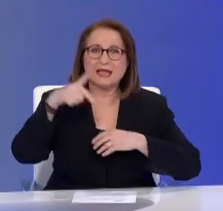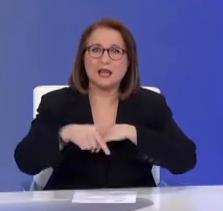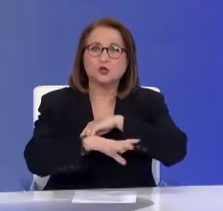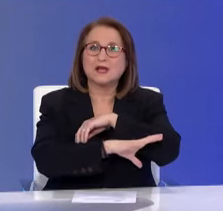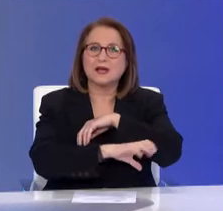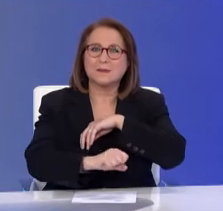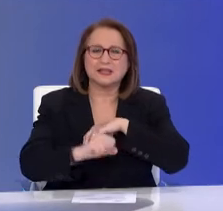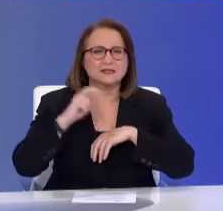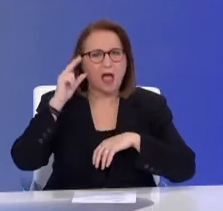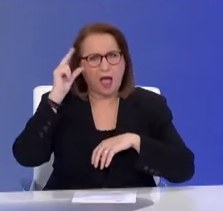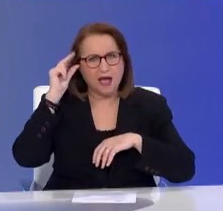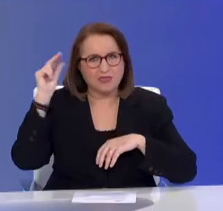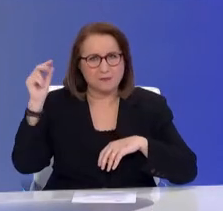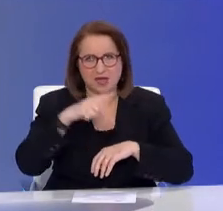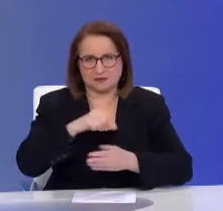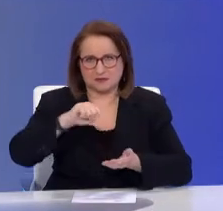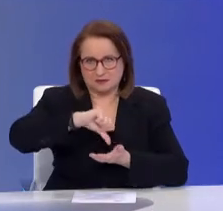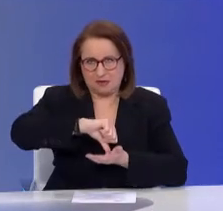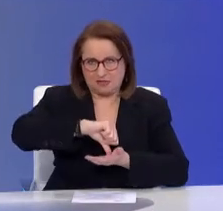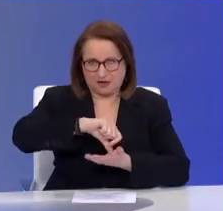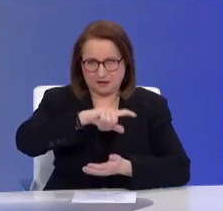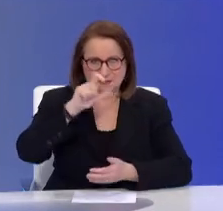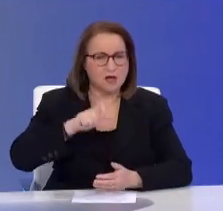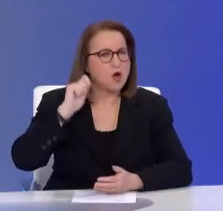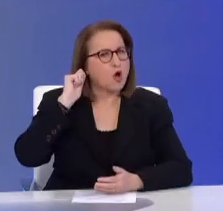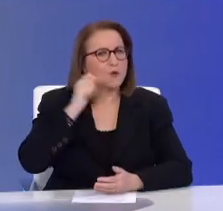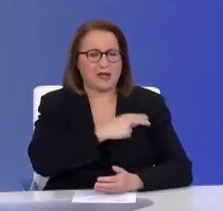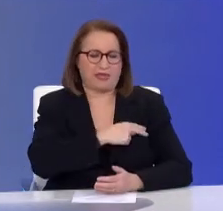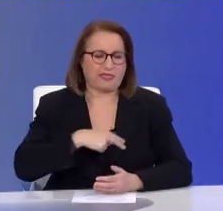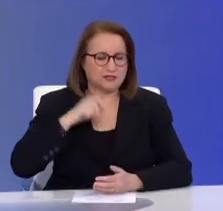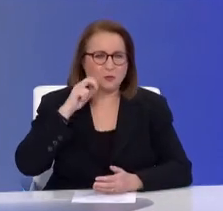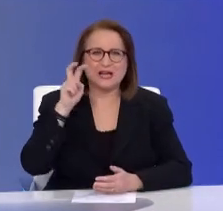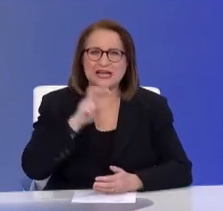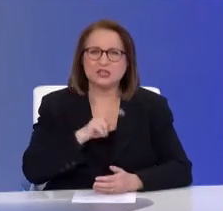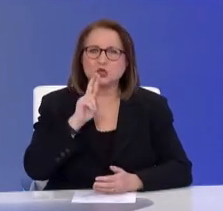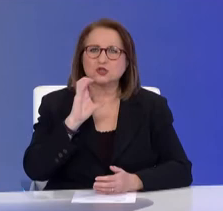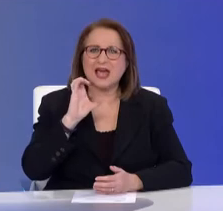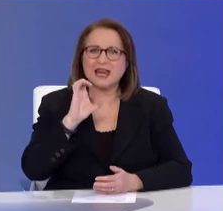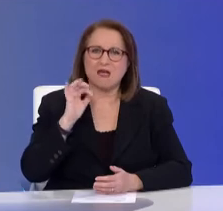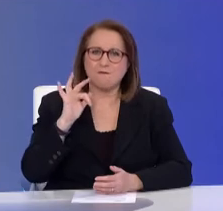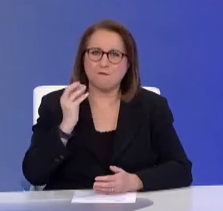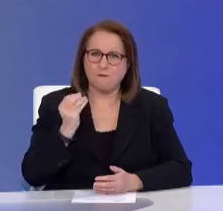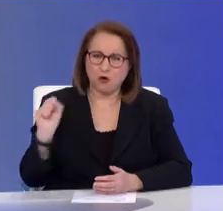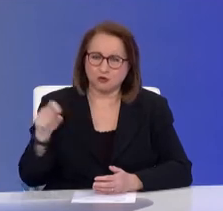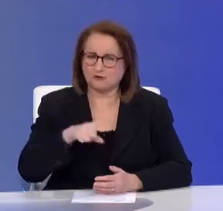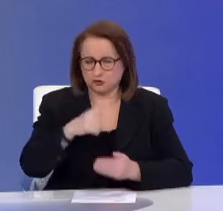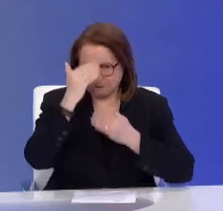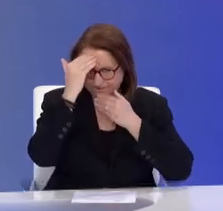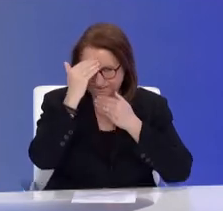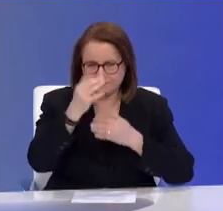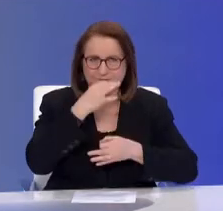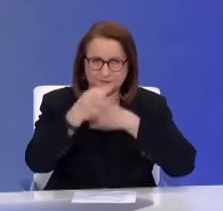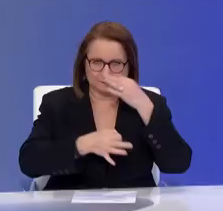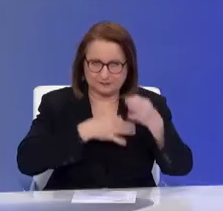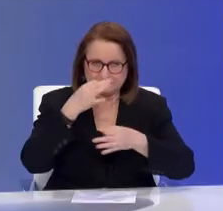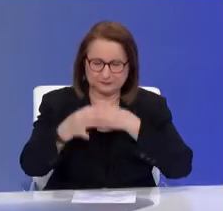της Ακαδημίας Αθηνών, καθηγητής Χρήστος Ρεφός, για να απευθύνει χαιρετισμό. The Secretary